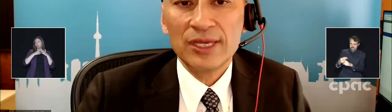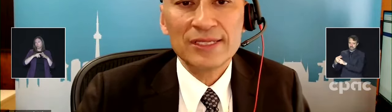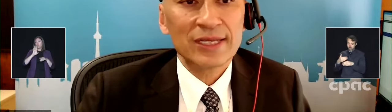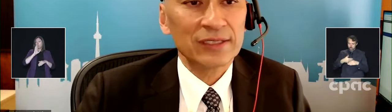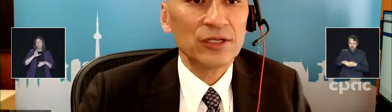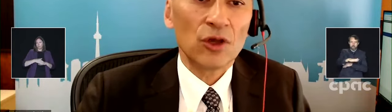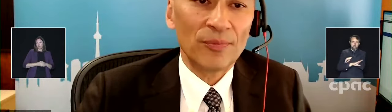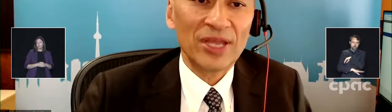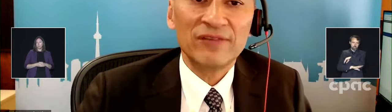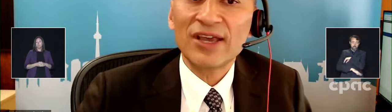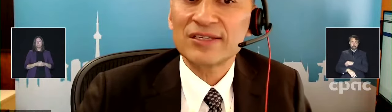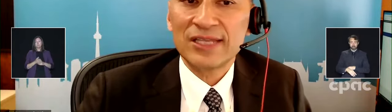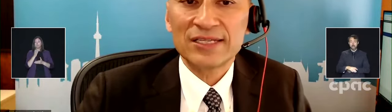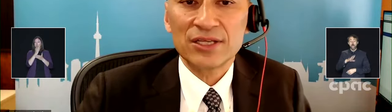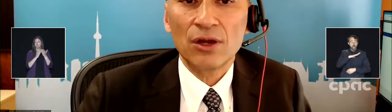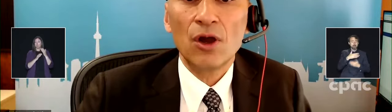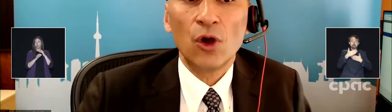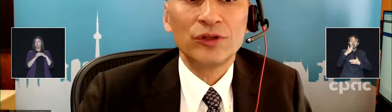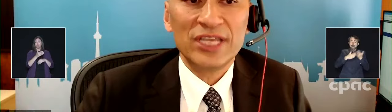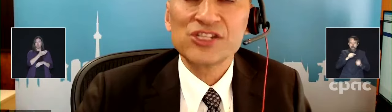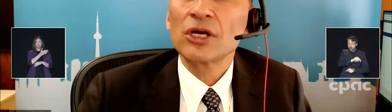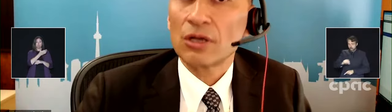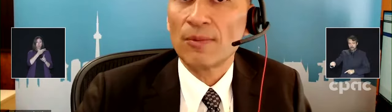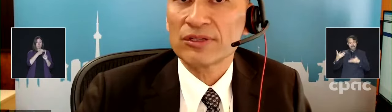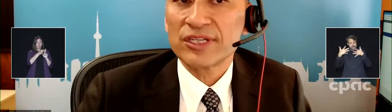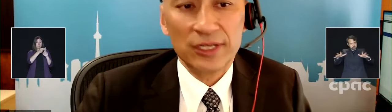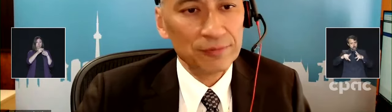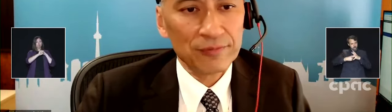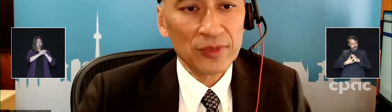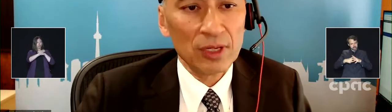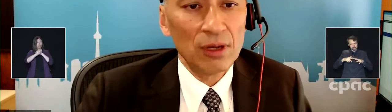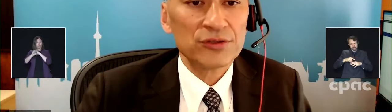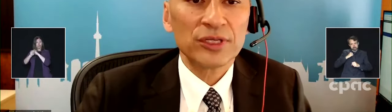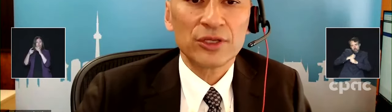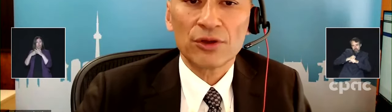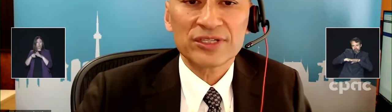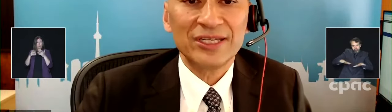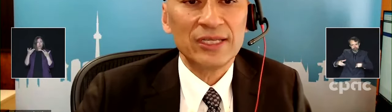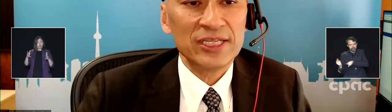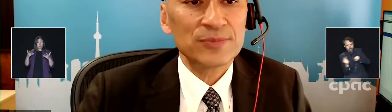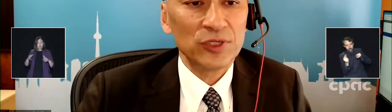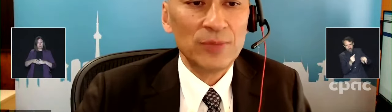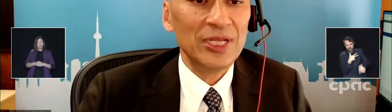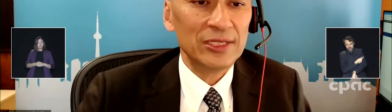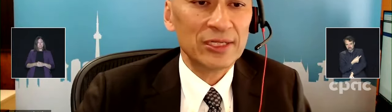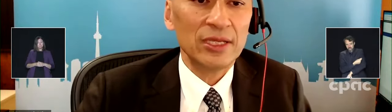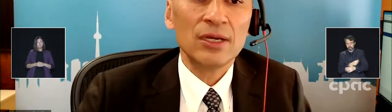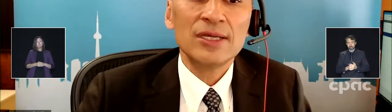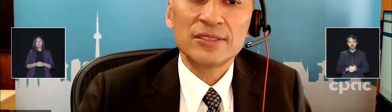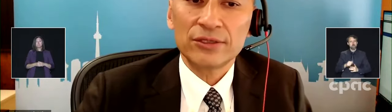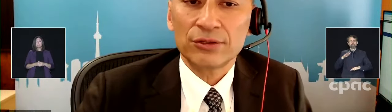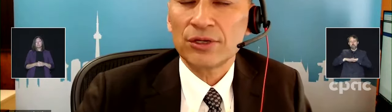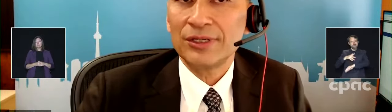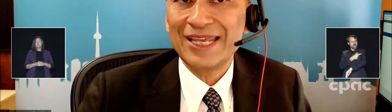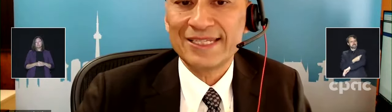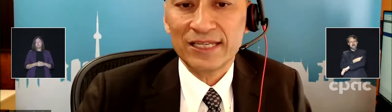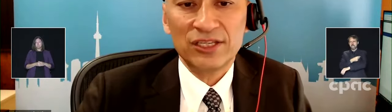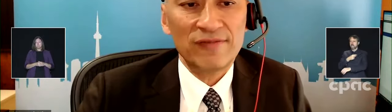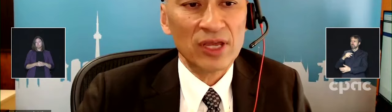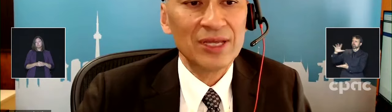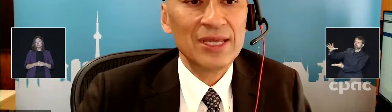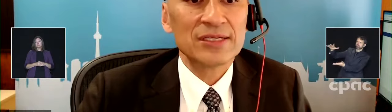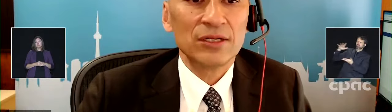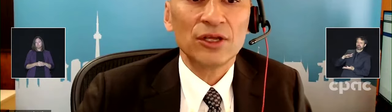certaines campagnes de vaccination ont déjà commencé. En ce qui concerne la disponibilité, cet automne et cet hiver,